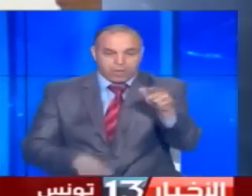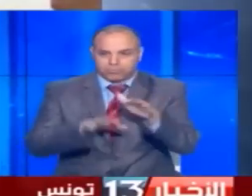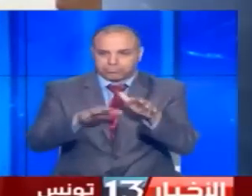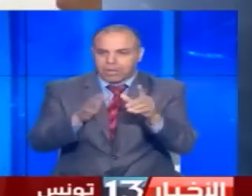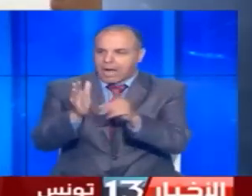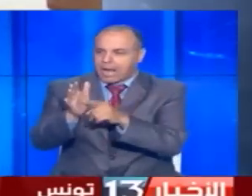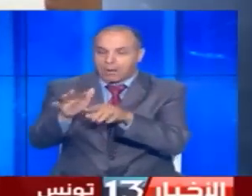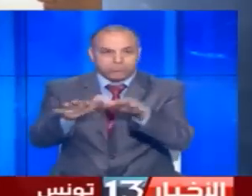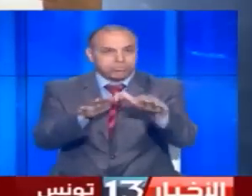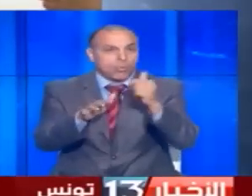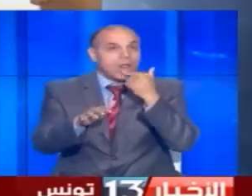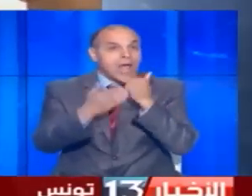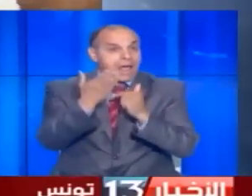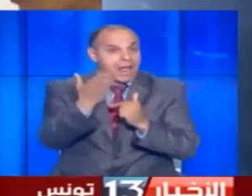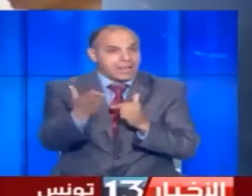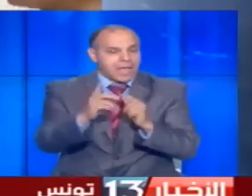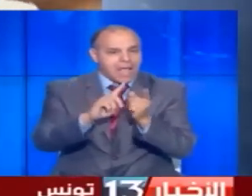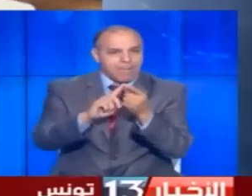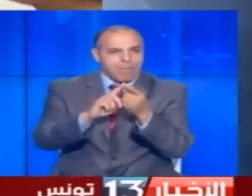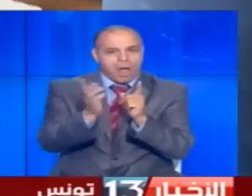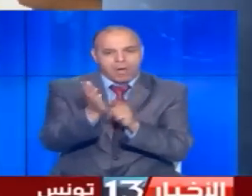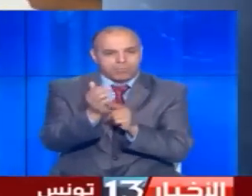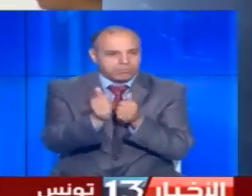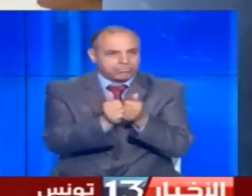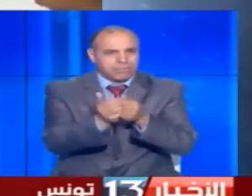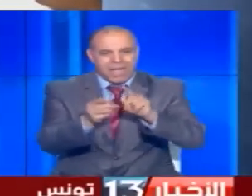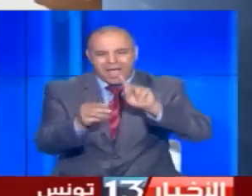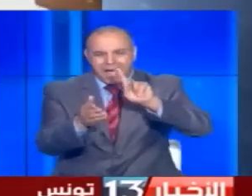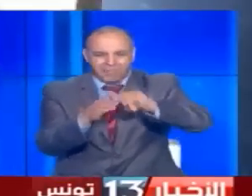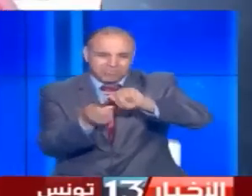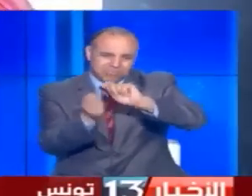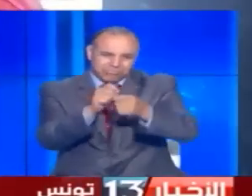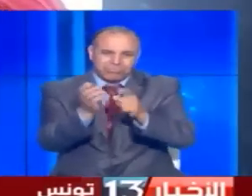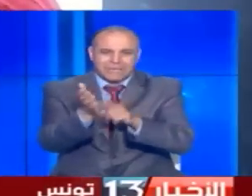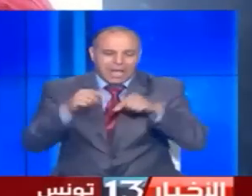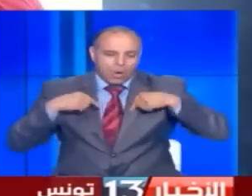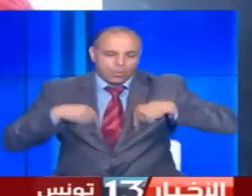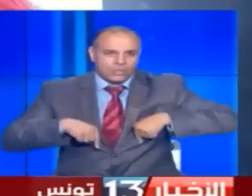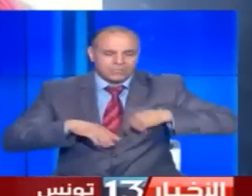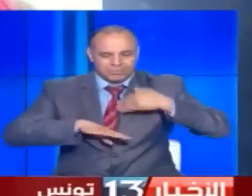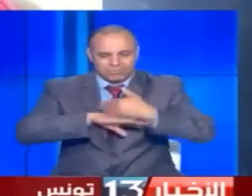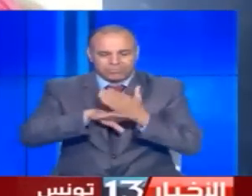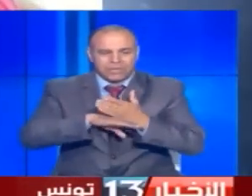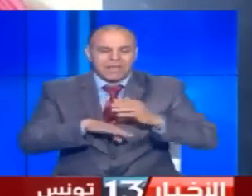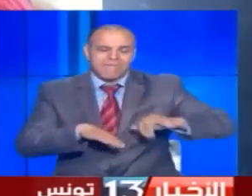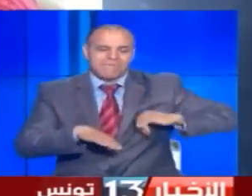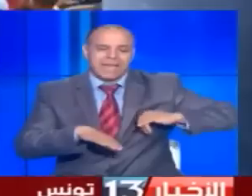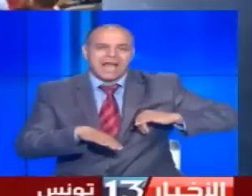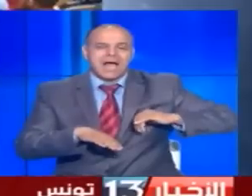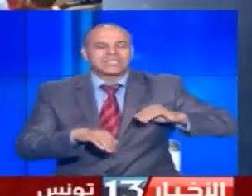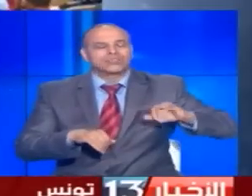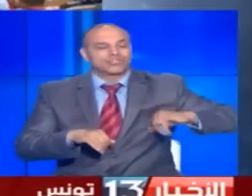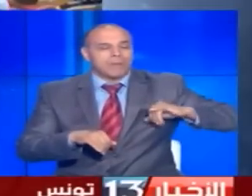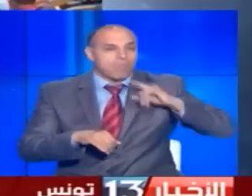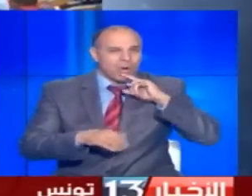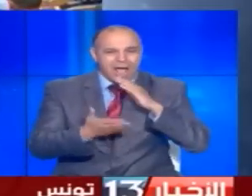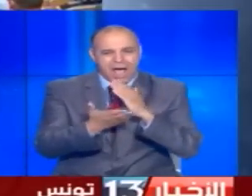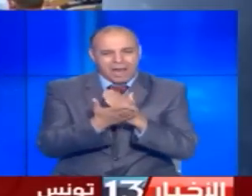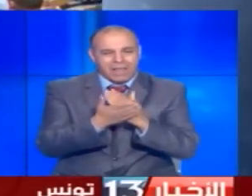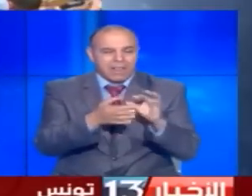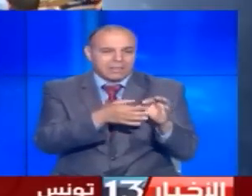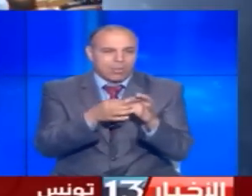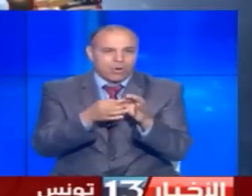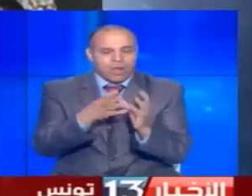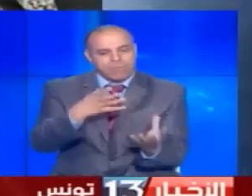جملة من الإجراءات من أهمها شروع في تنقيح المنشور الوزاري الخاص بمقاسم الفلاحين الشبان على الأراضي الدولية الفلاحية